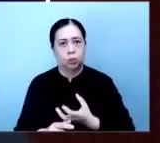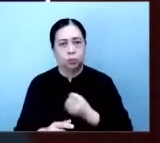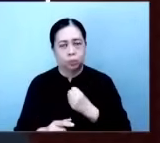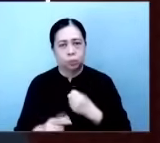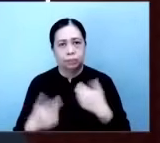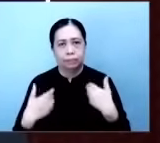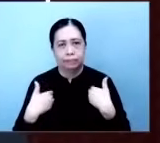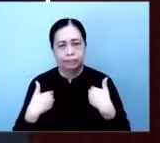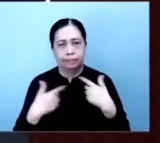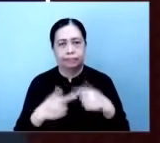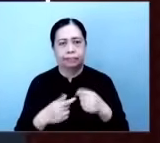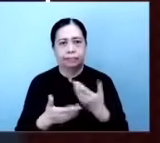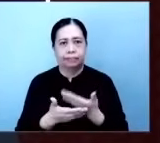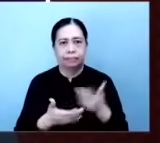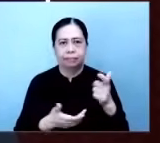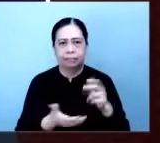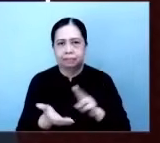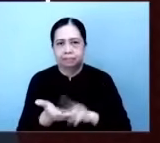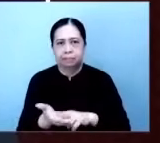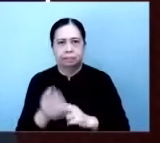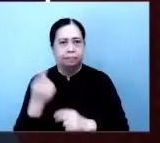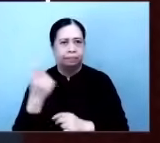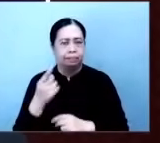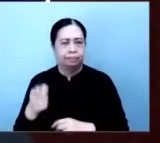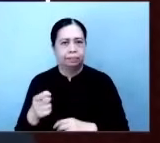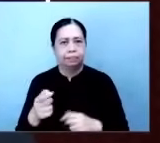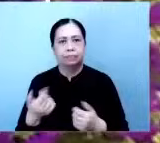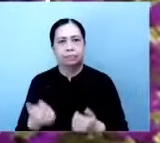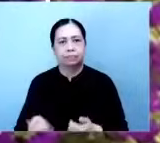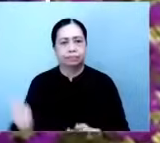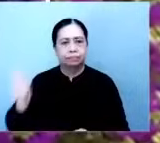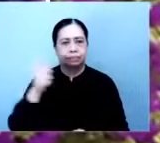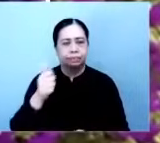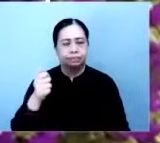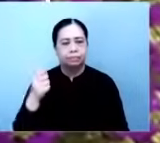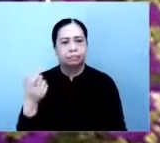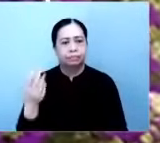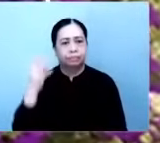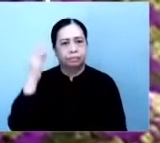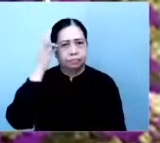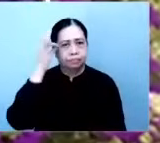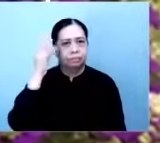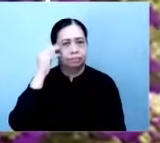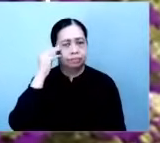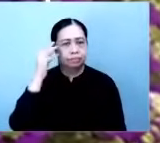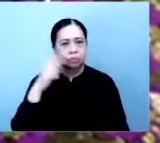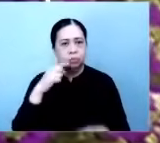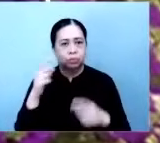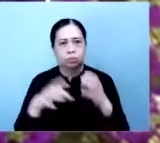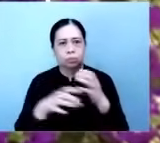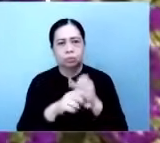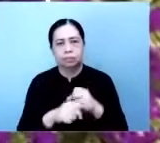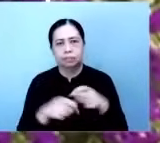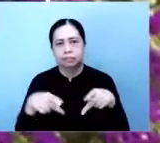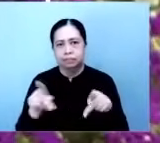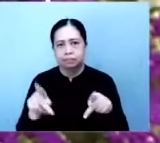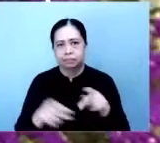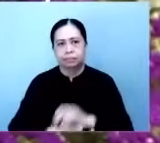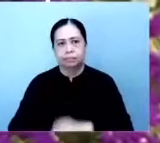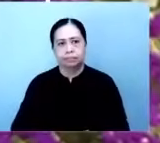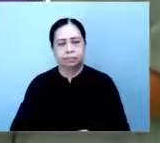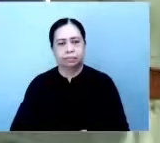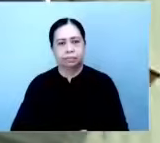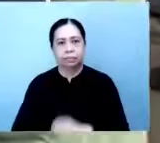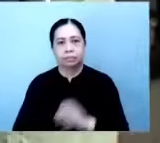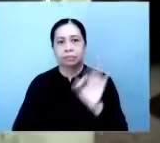firearms. Pirma na lang ni PNP Chief General Romel Francisco Marpil ang kulang para mabawi ang gun permit ng pastor. 19